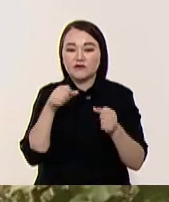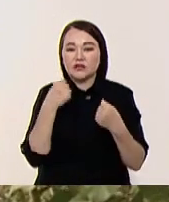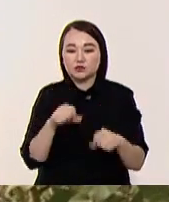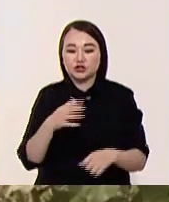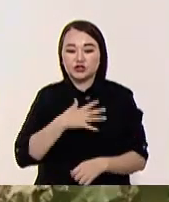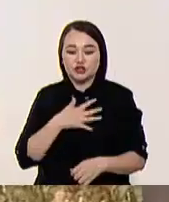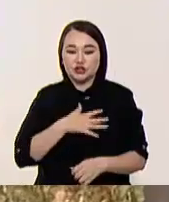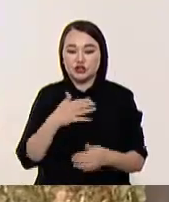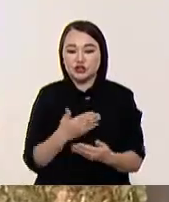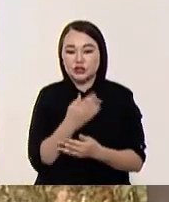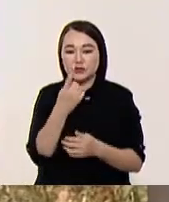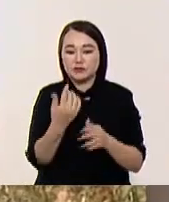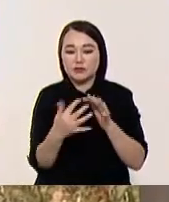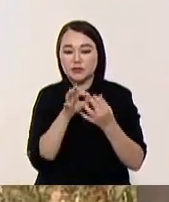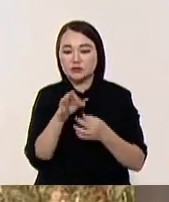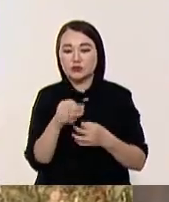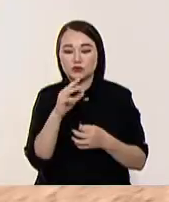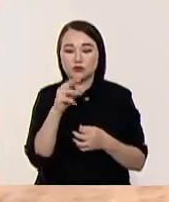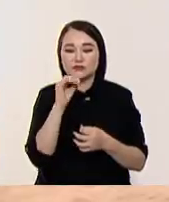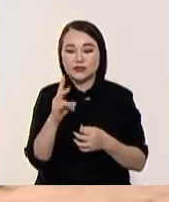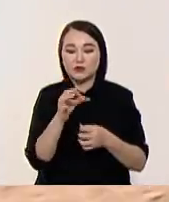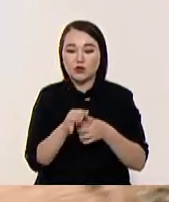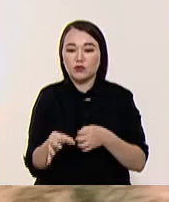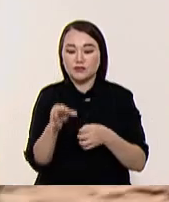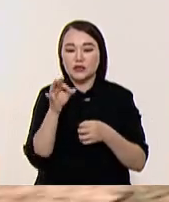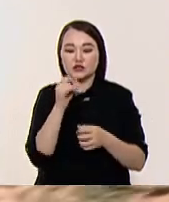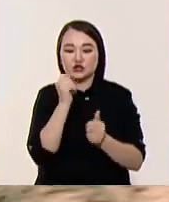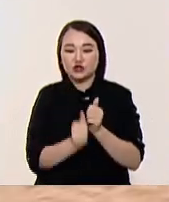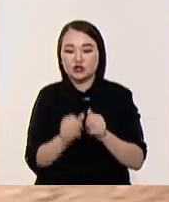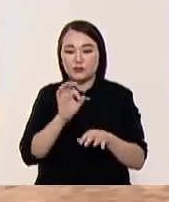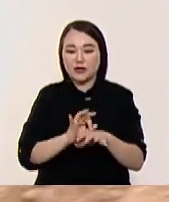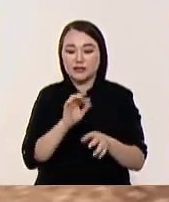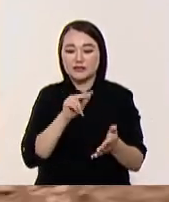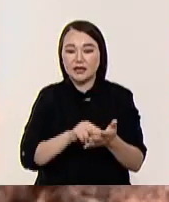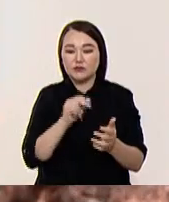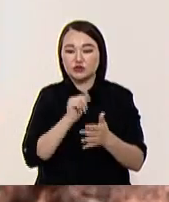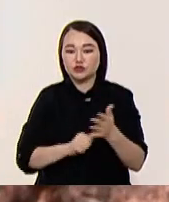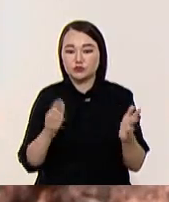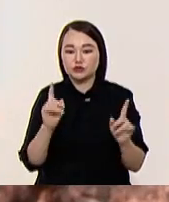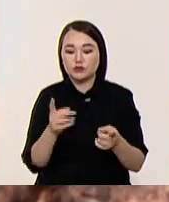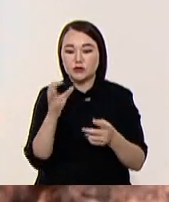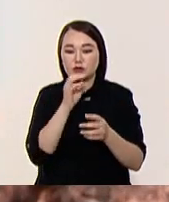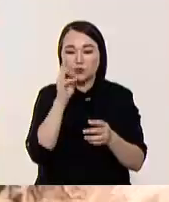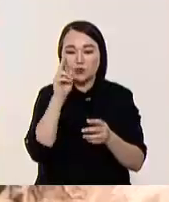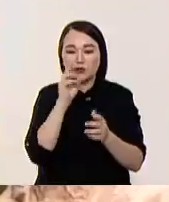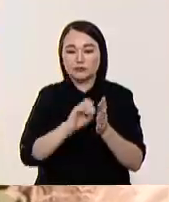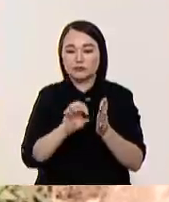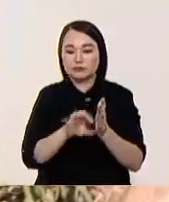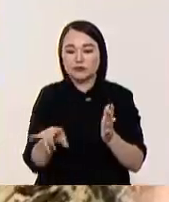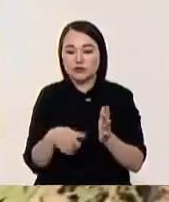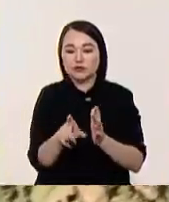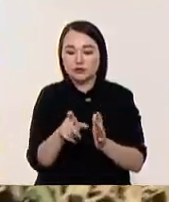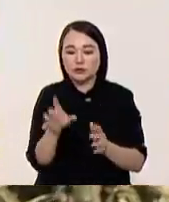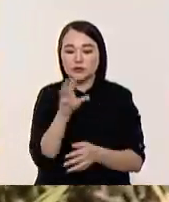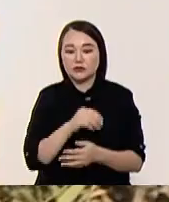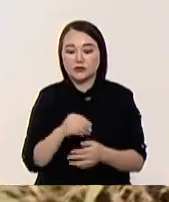Невозможно дышать. Жители одного из поселков в Туркестанской области стали чаще болеть. В чем причина? Почему отходы сливают прямо в реку? Прямо